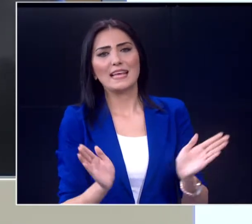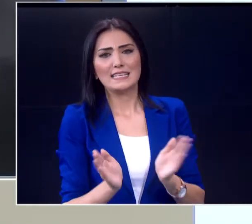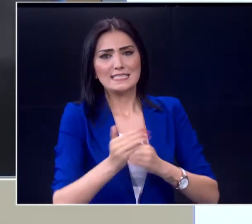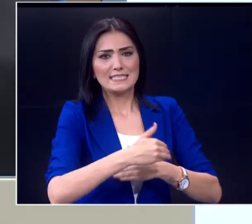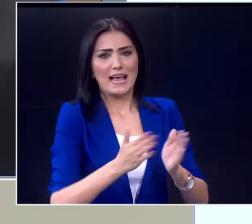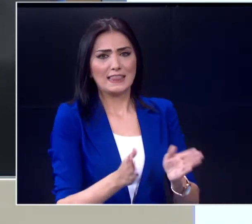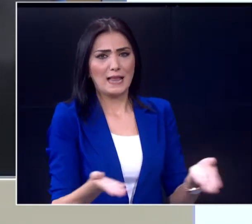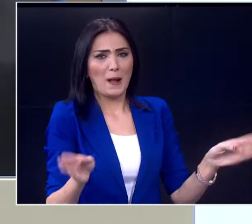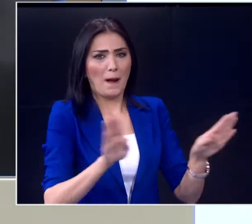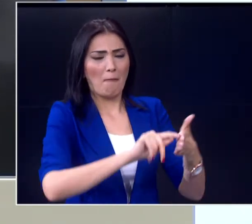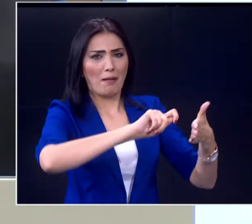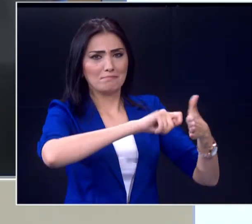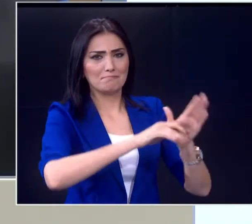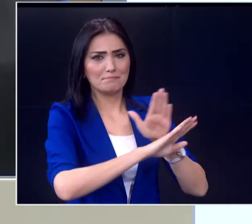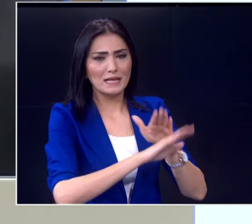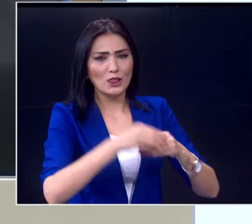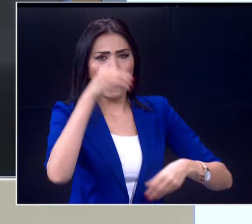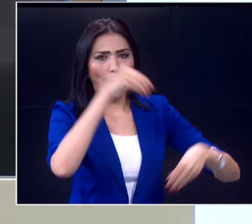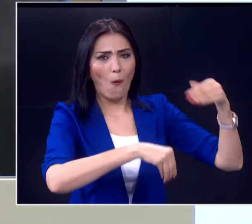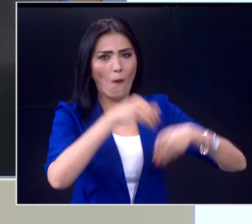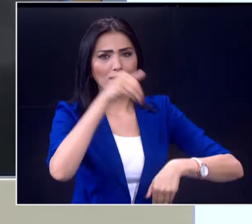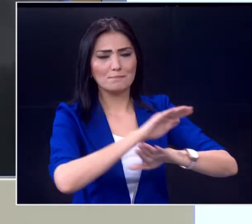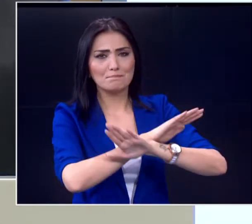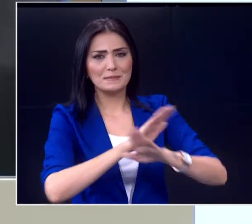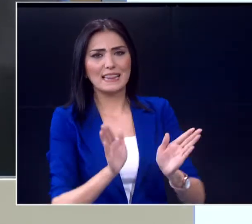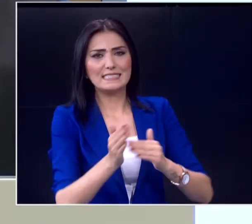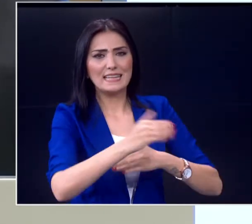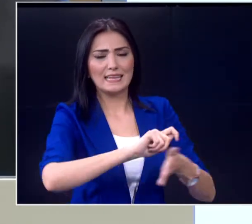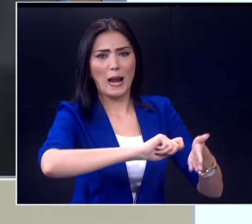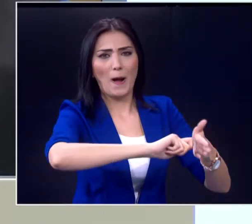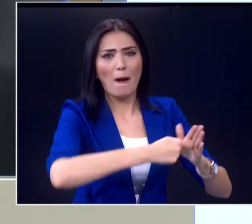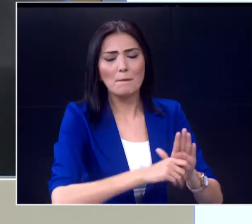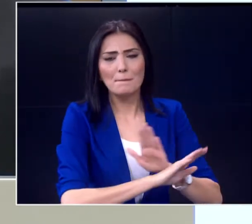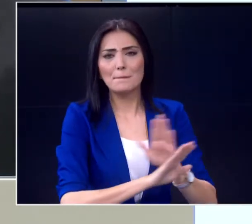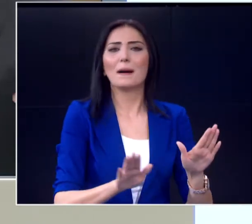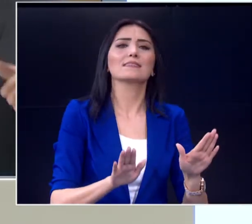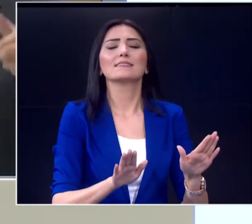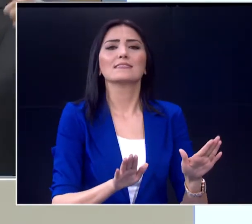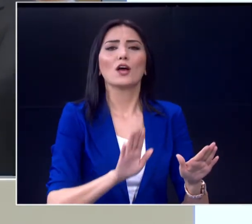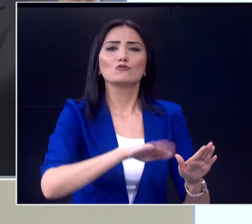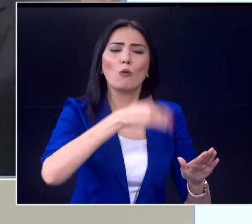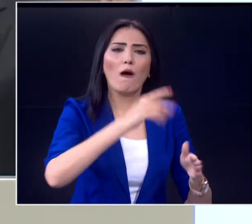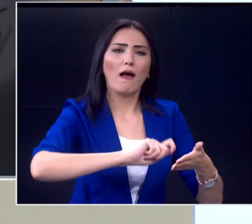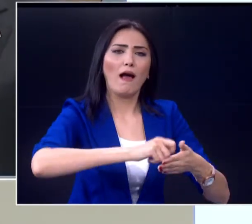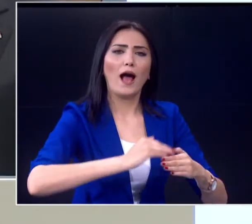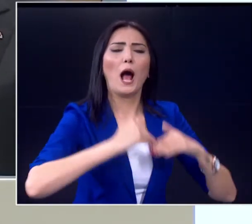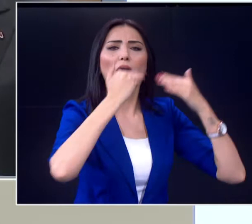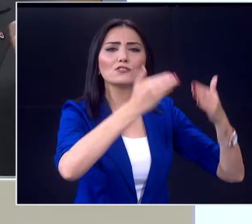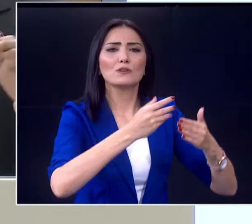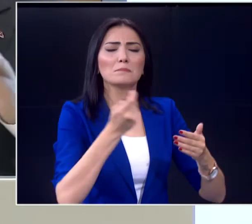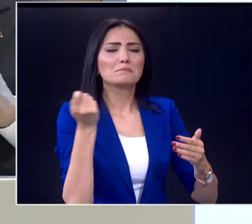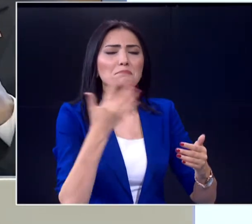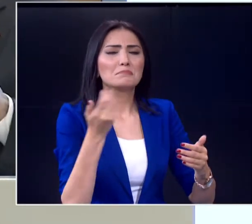Sandıklar kapandı. Oylar atıldı, sandıklar kapandı. Sonradan açıldı, sayıldı,